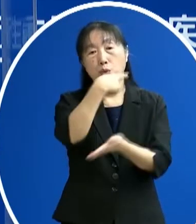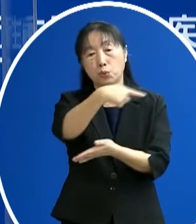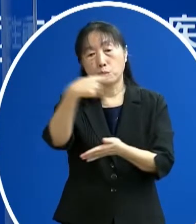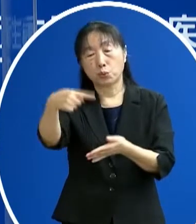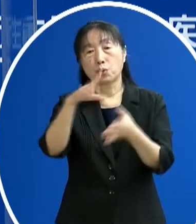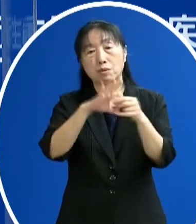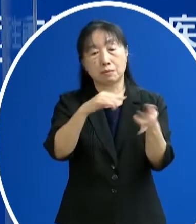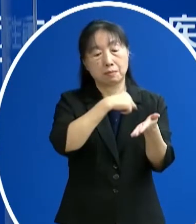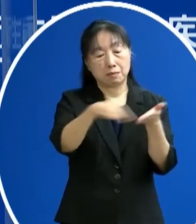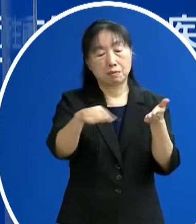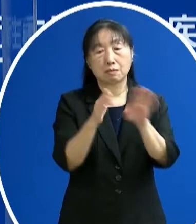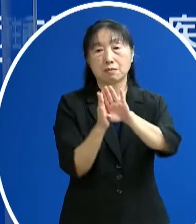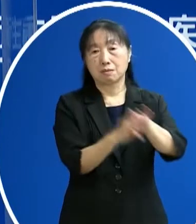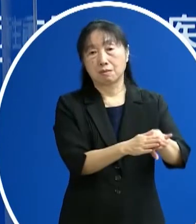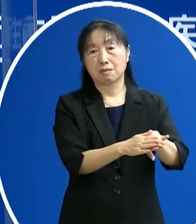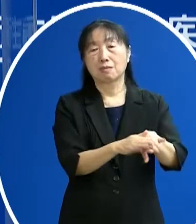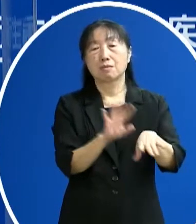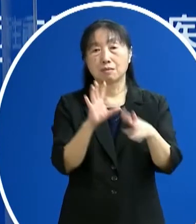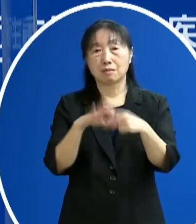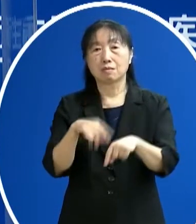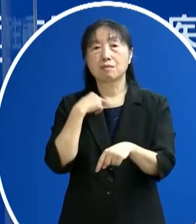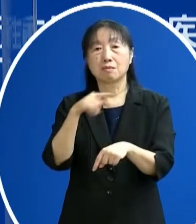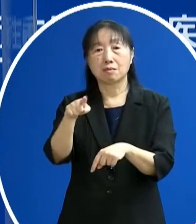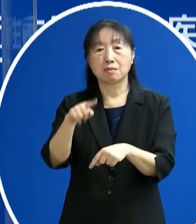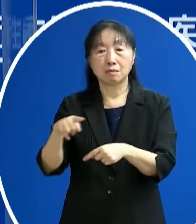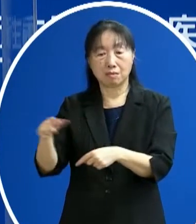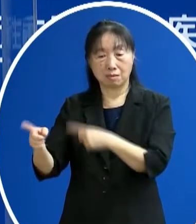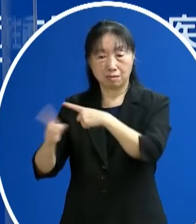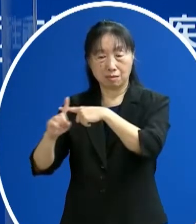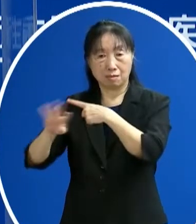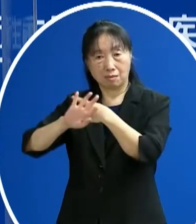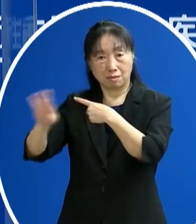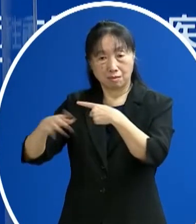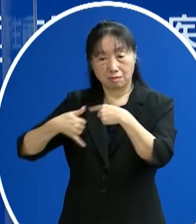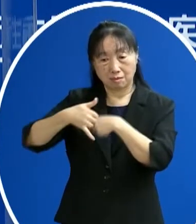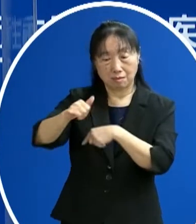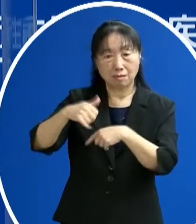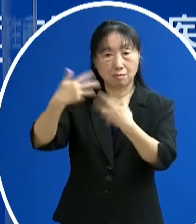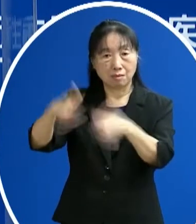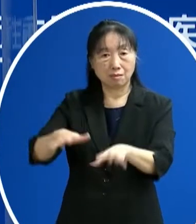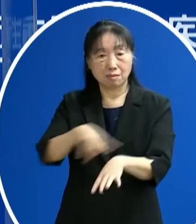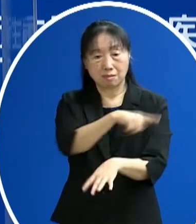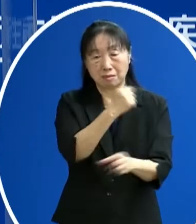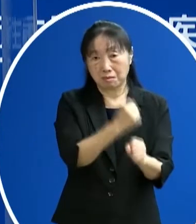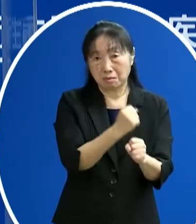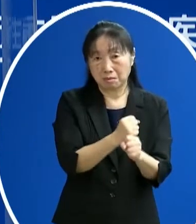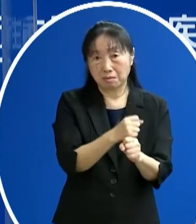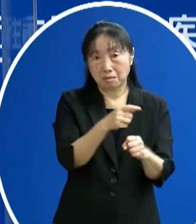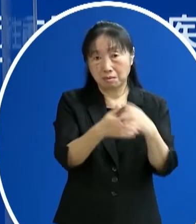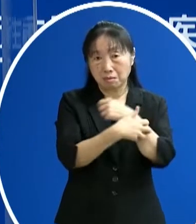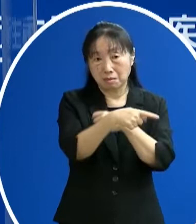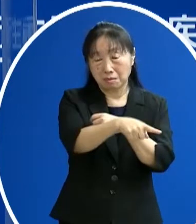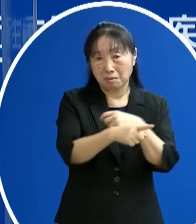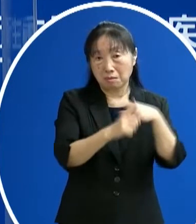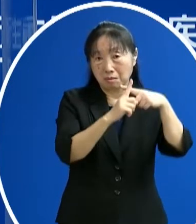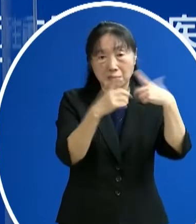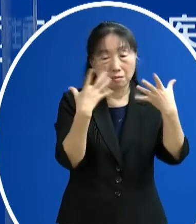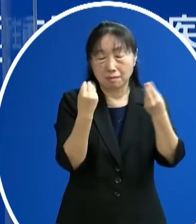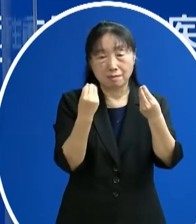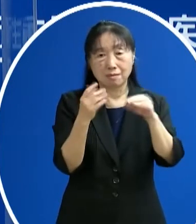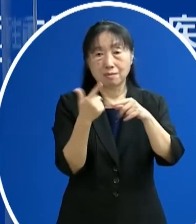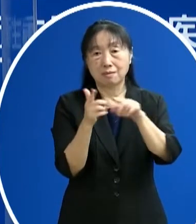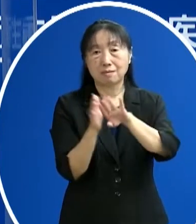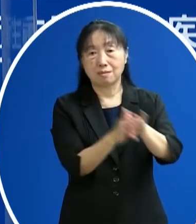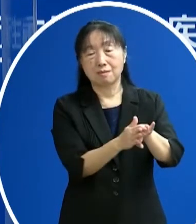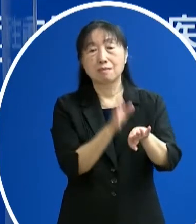的那样的一个足迹当然是变成确诊者有去过的足迹，而不是一个工作的足迹，所以相对风险